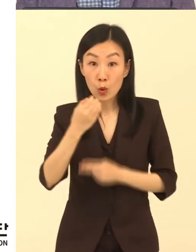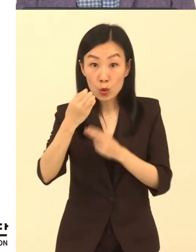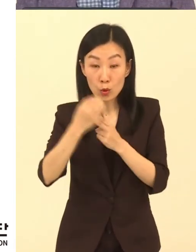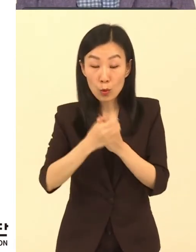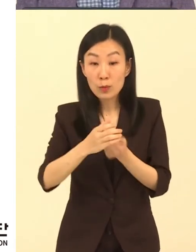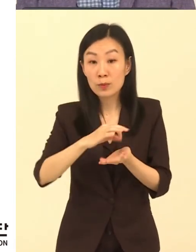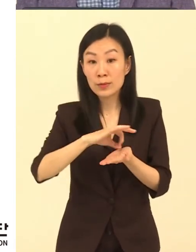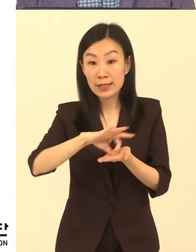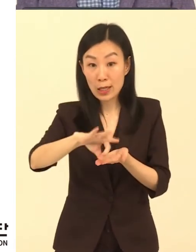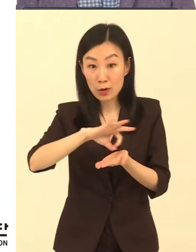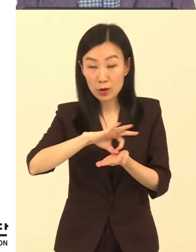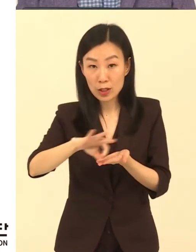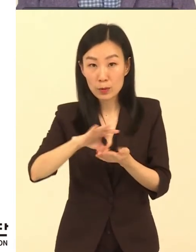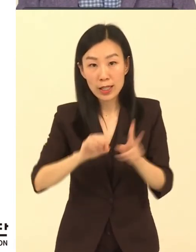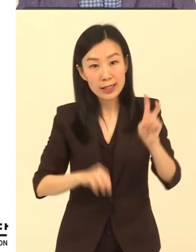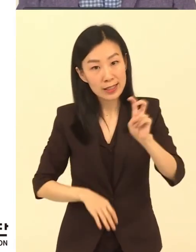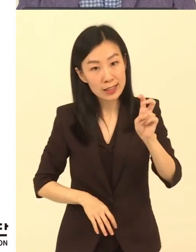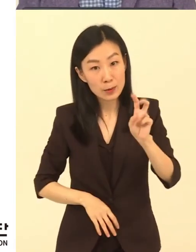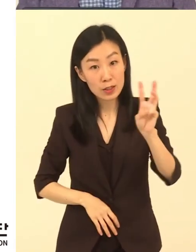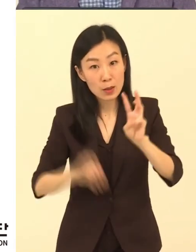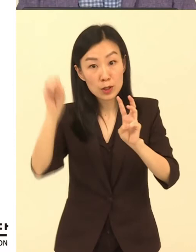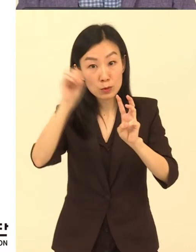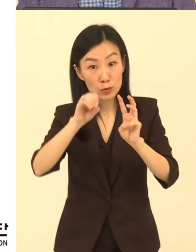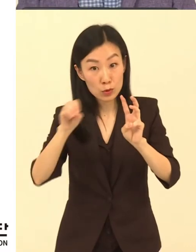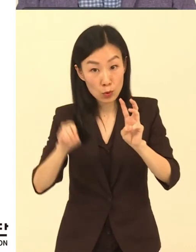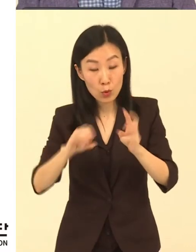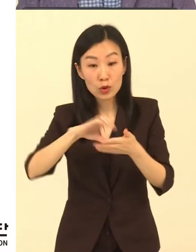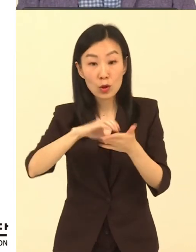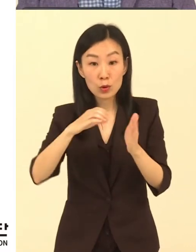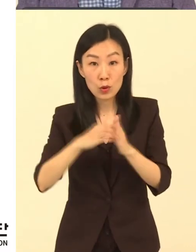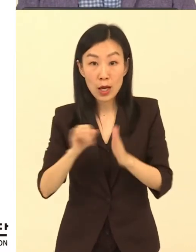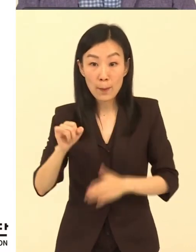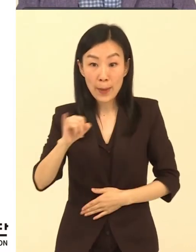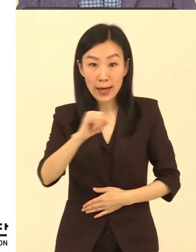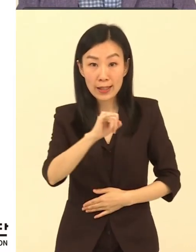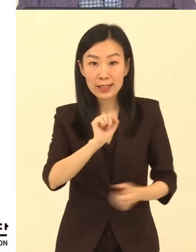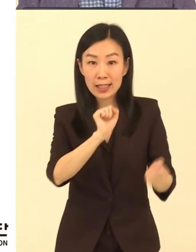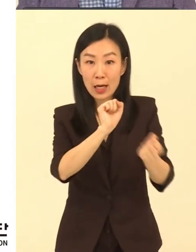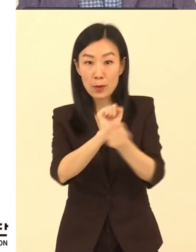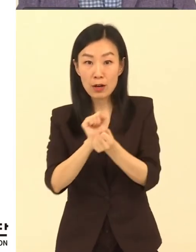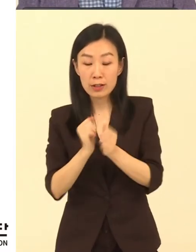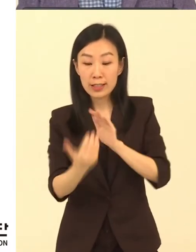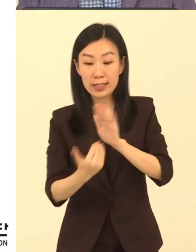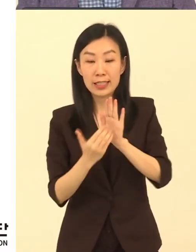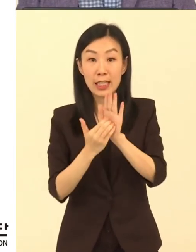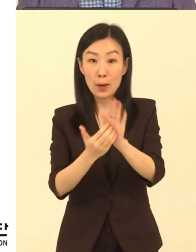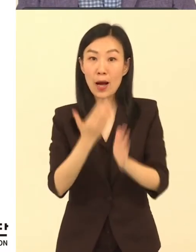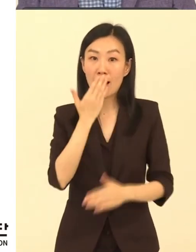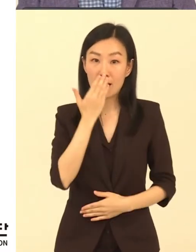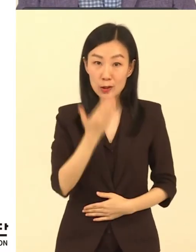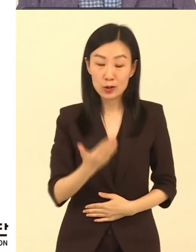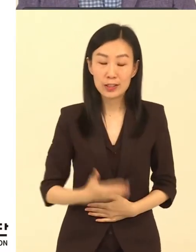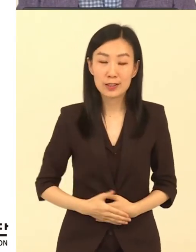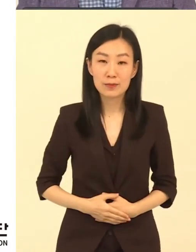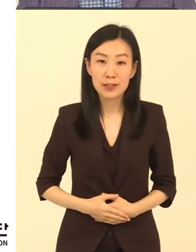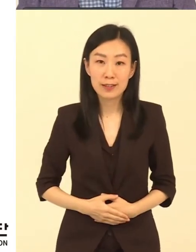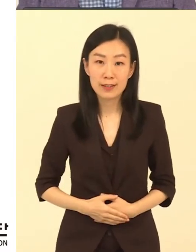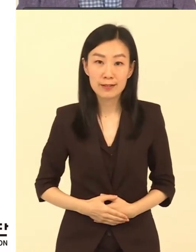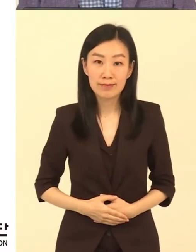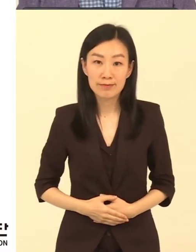정도 대략 20-30% 정도의 바이러스 감염을 예방할 수 있겠습니다.